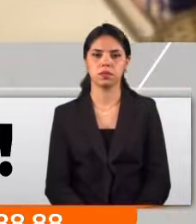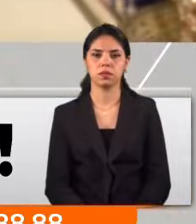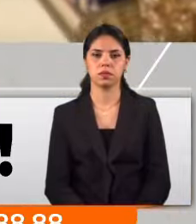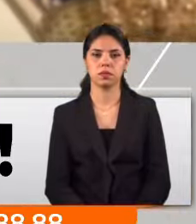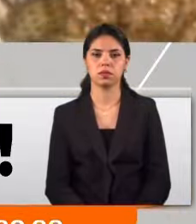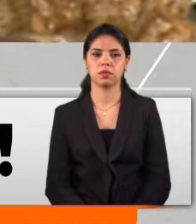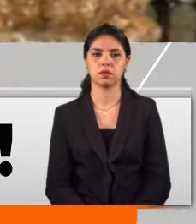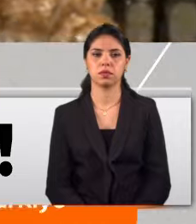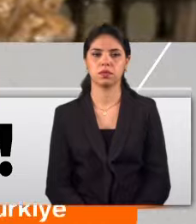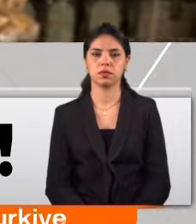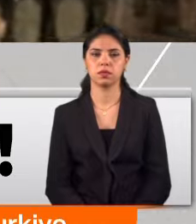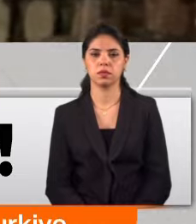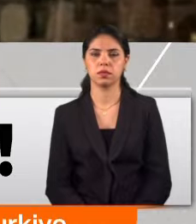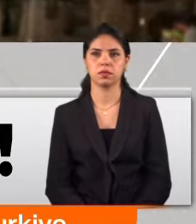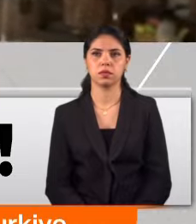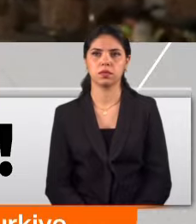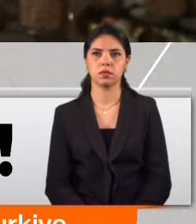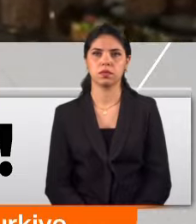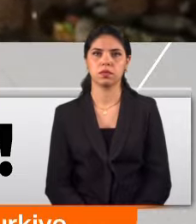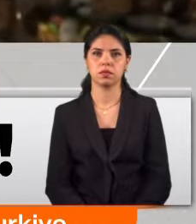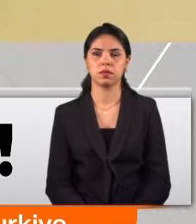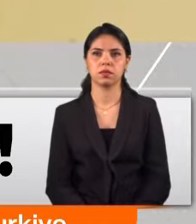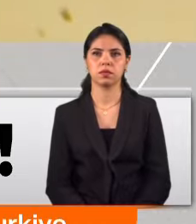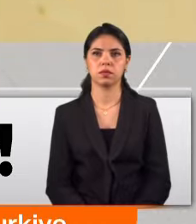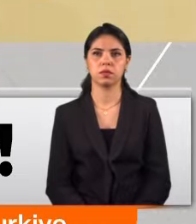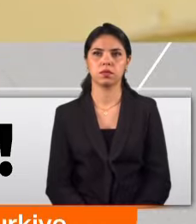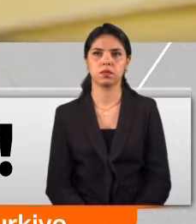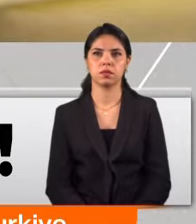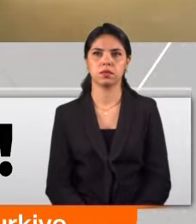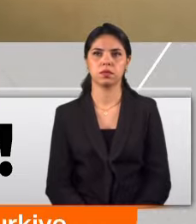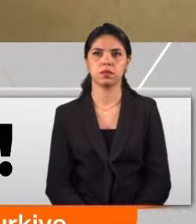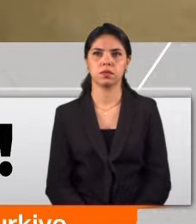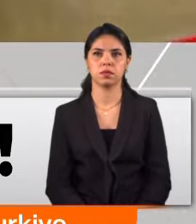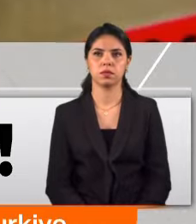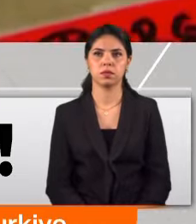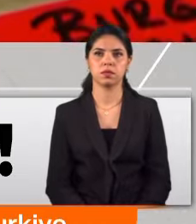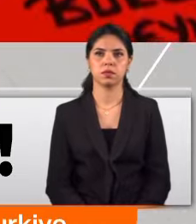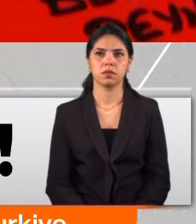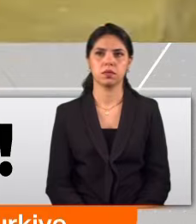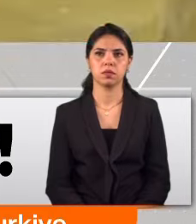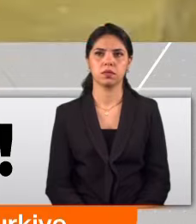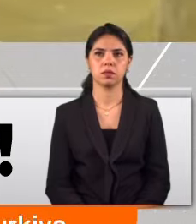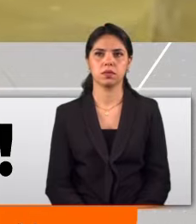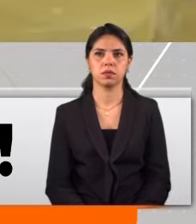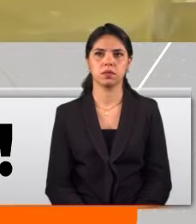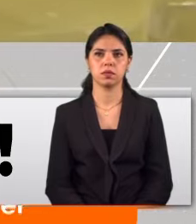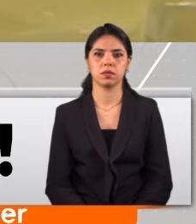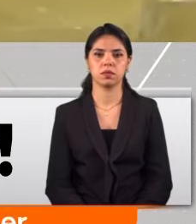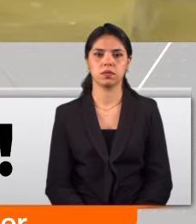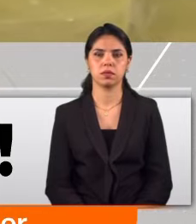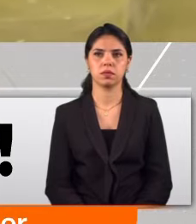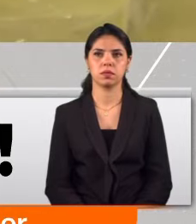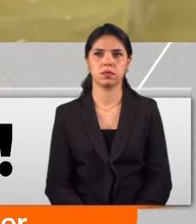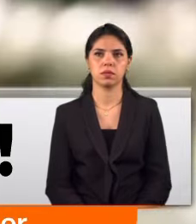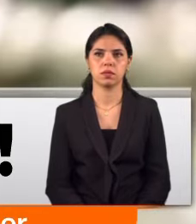Fahiş fiyat artışı gibi uygulamalarla mücadele etmek için biz cezaları arttırılması için bir